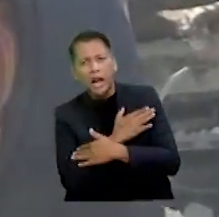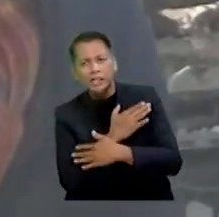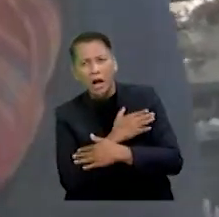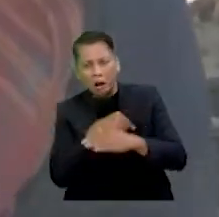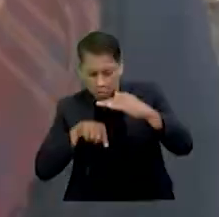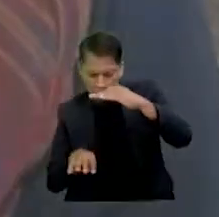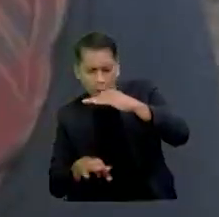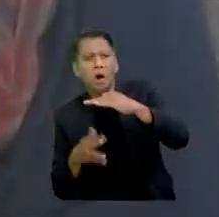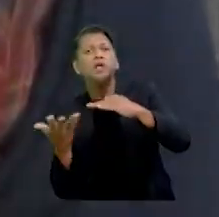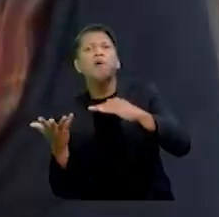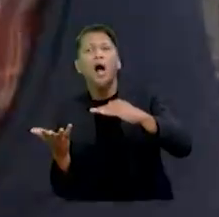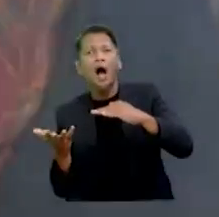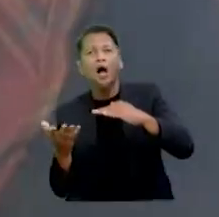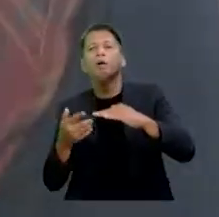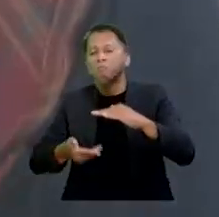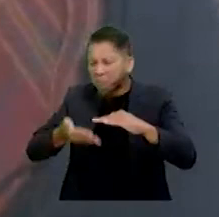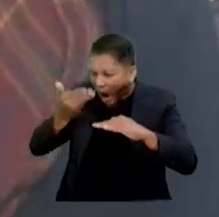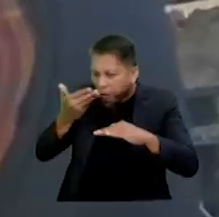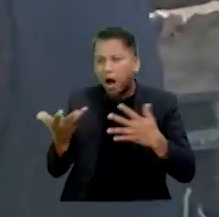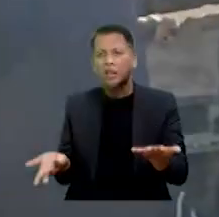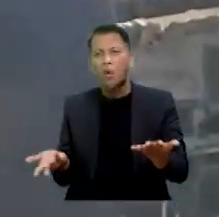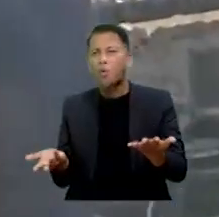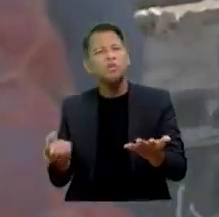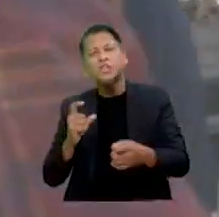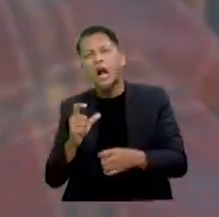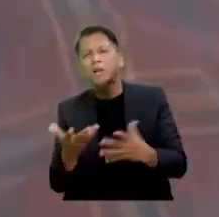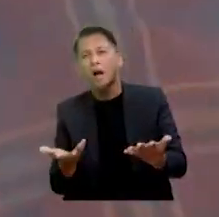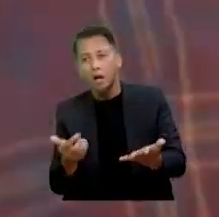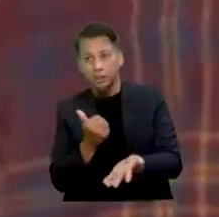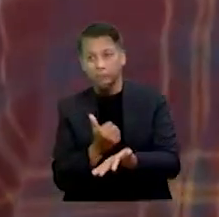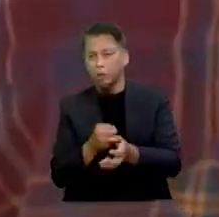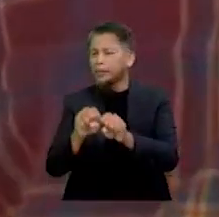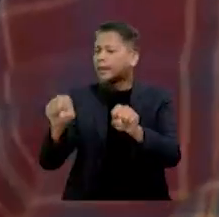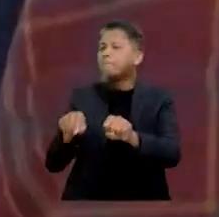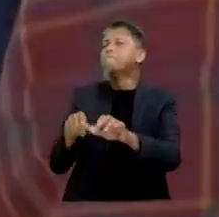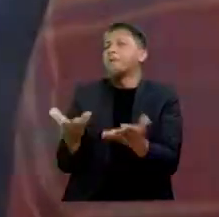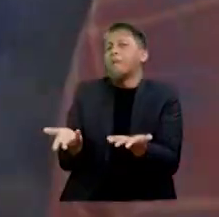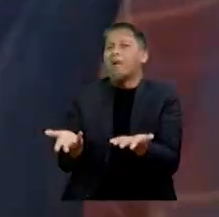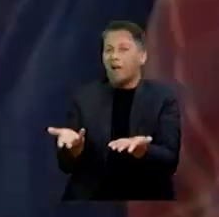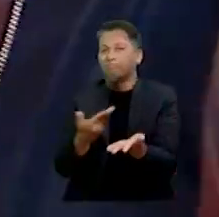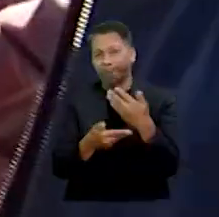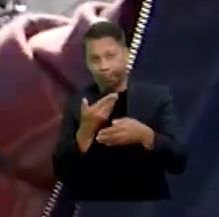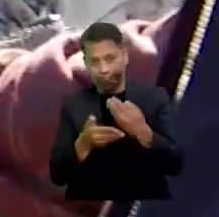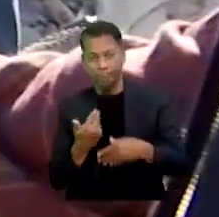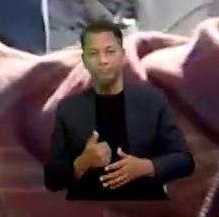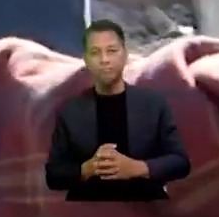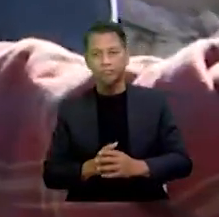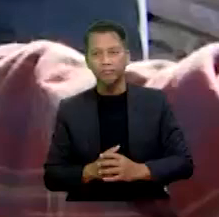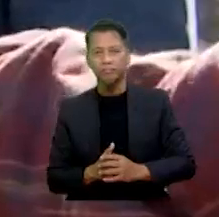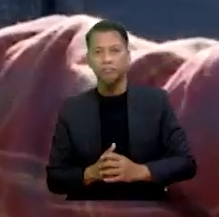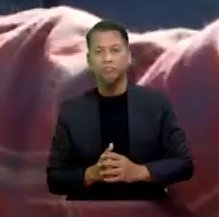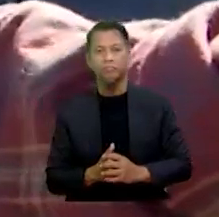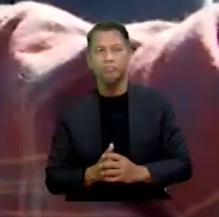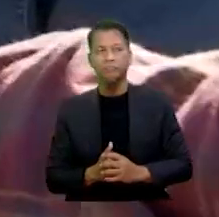anjing pelacak sebetulnya sistem dalam mencari jenazah ini seperti apa sistem online eee